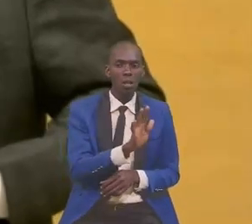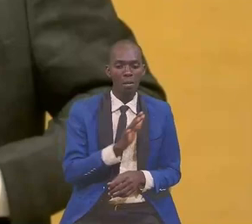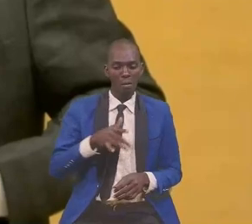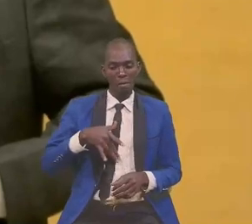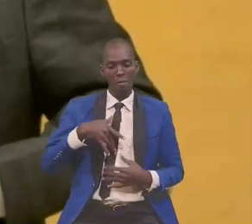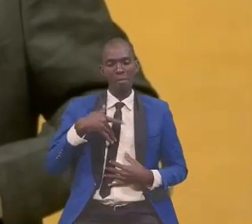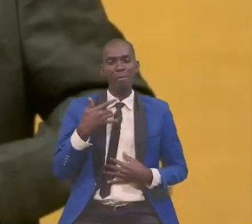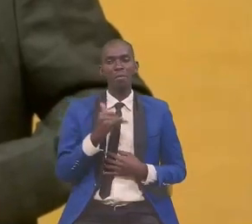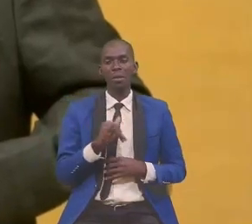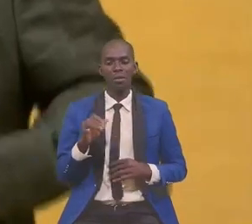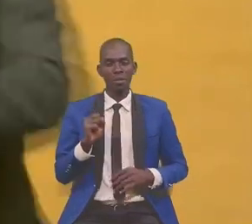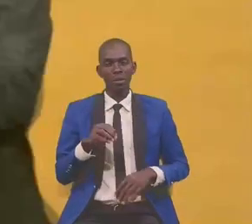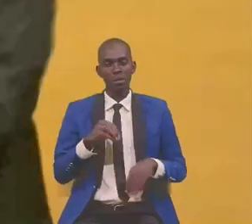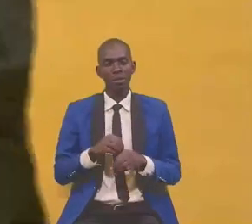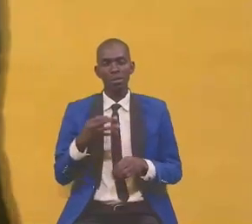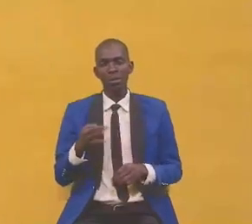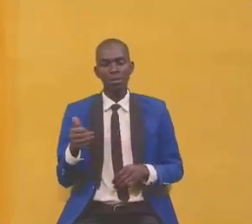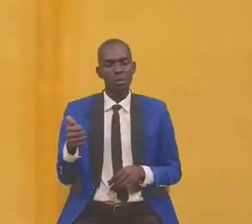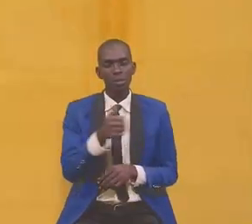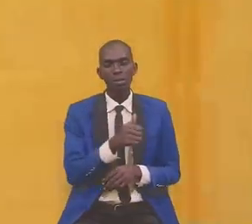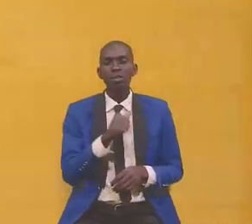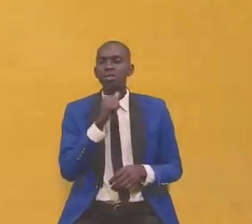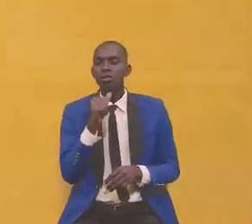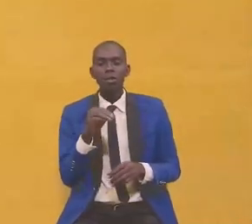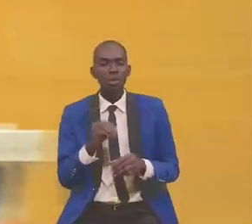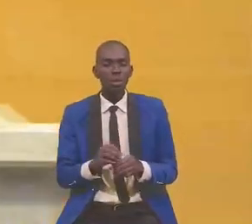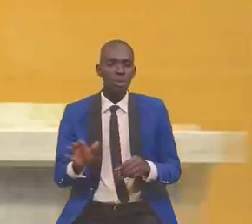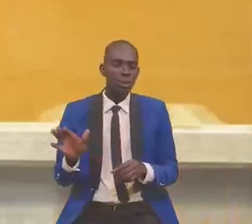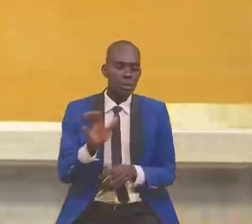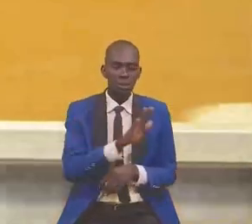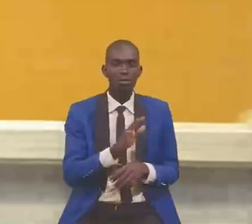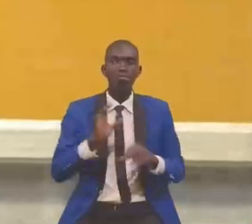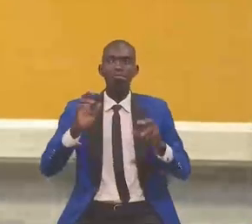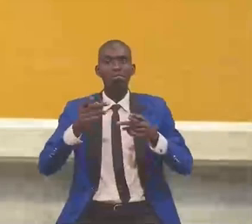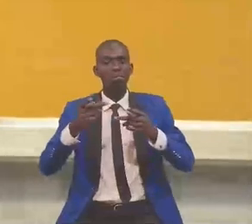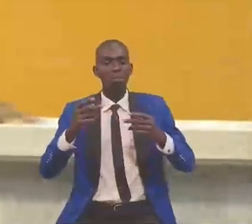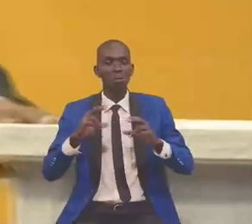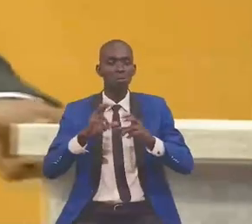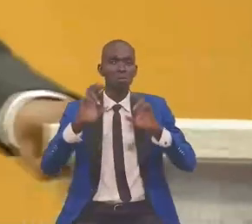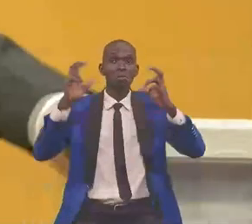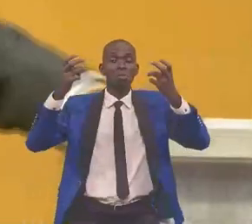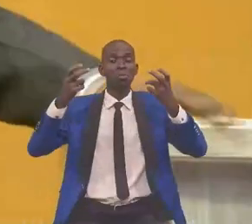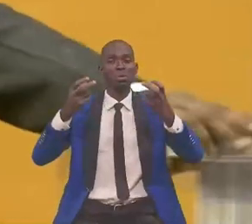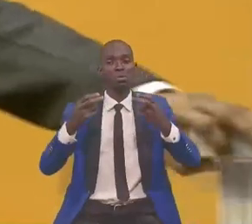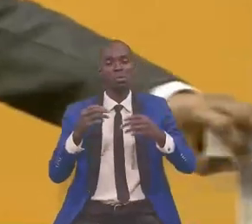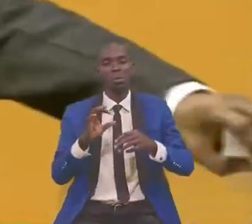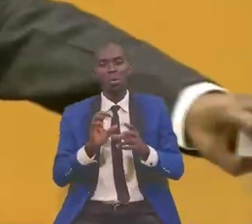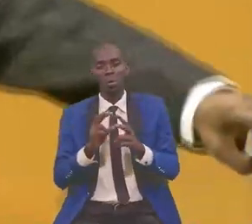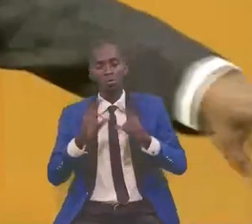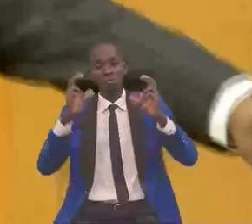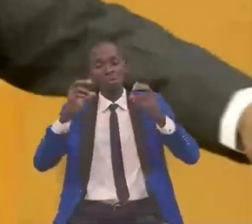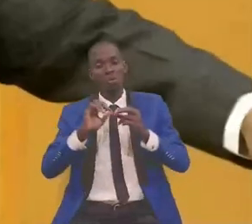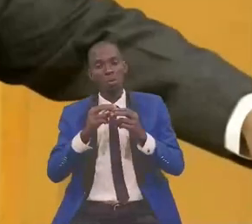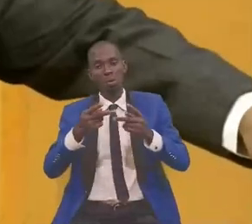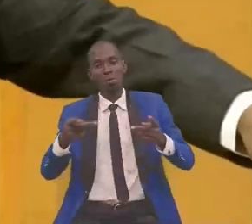eux-mêmes, pas dans leur titre. Ce n'est pas le titre de l'apôtre ou du prophète ou